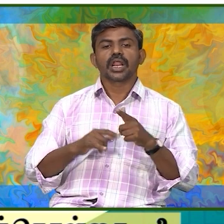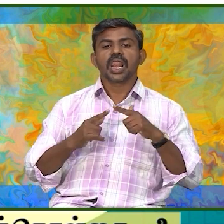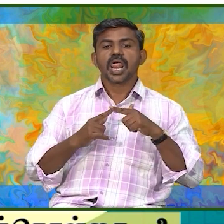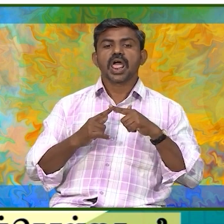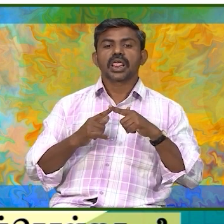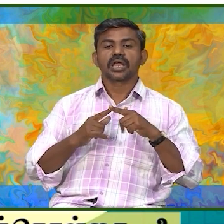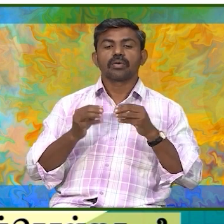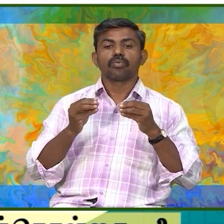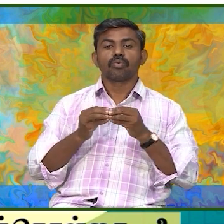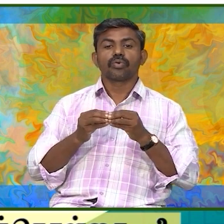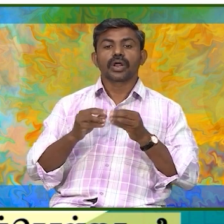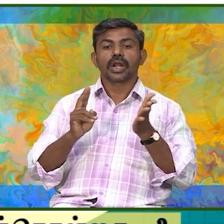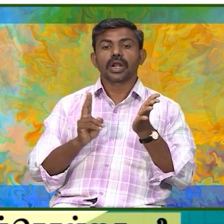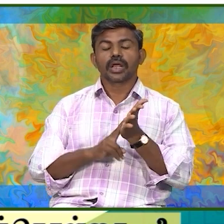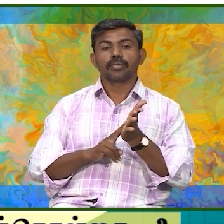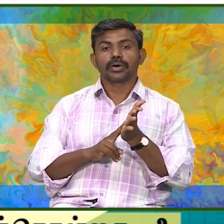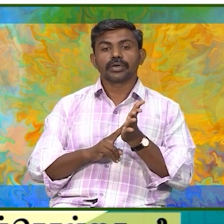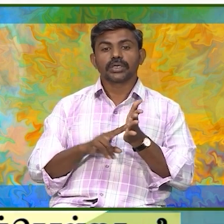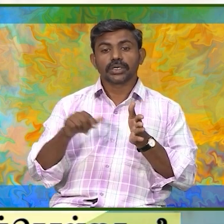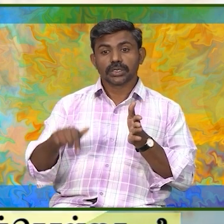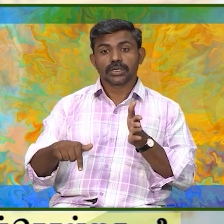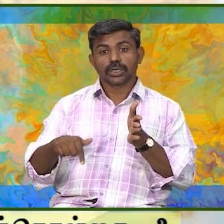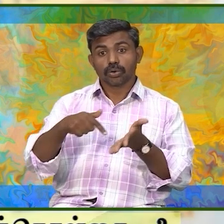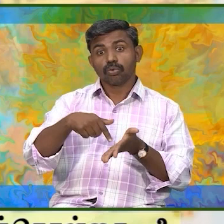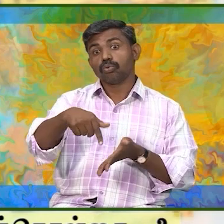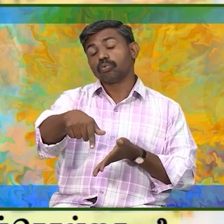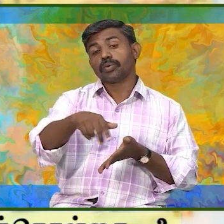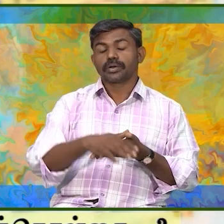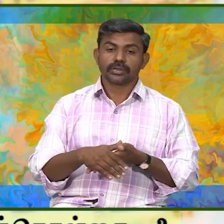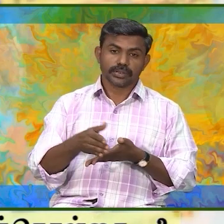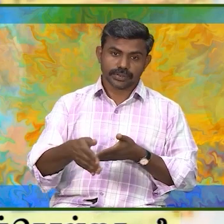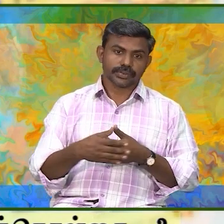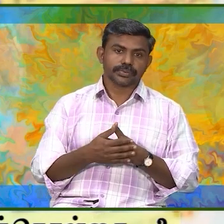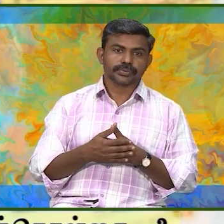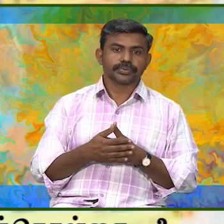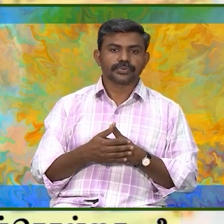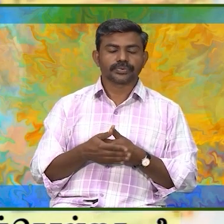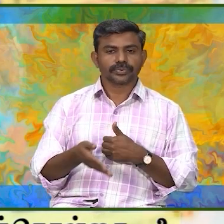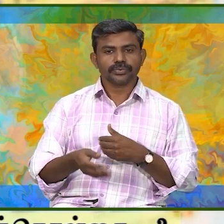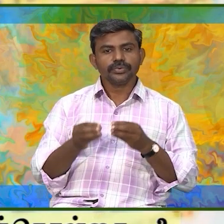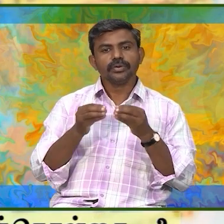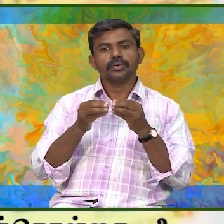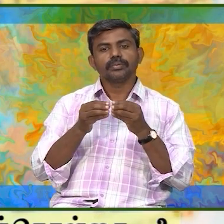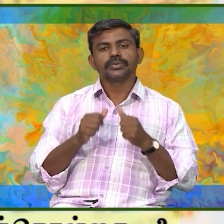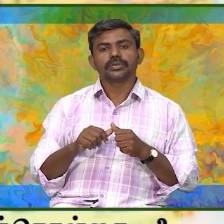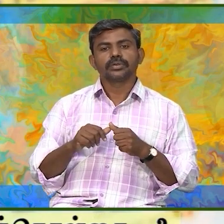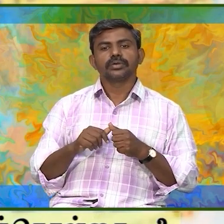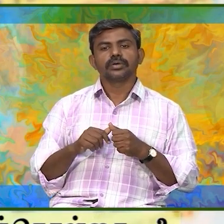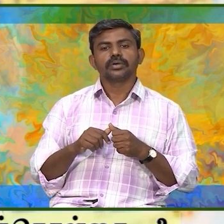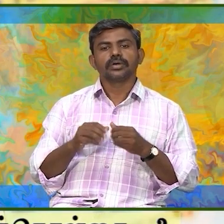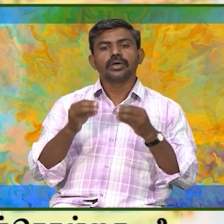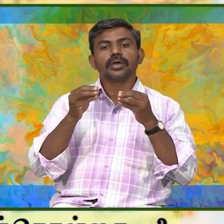தாய்லாந்து, பூட்டான், நேபாளம், இதெல்லாம் இதனுடைய உறுப்பு நாடுகளாக இருக்கிறது. இதுதான் இந்த பிம்ஸ்க். அடுத்தது